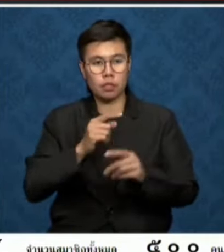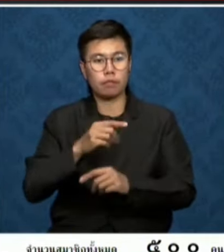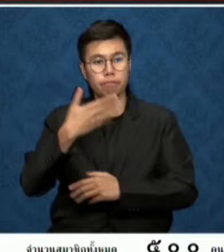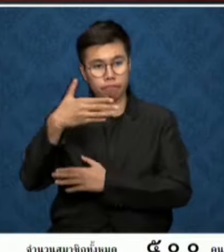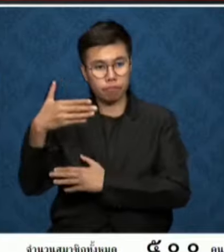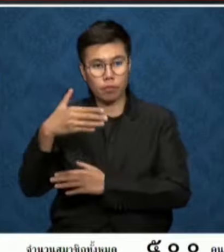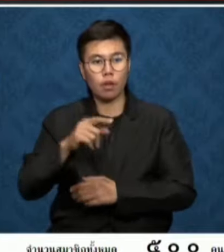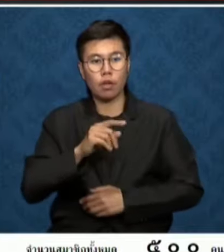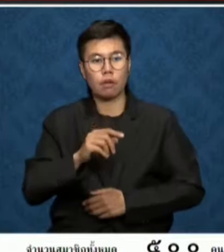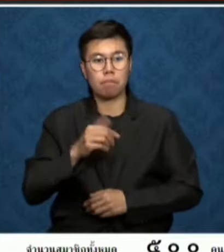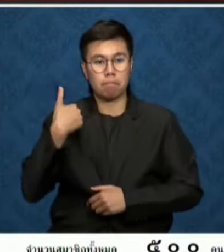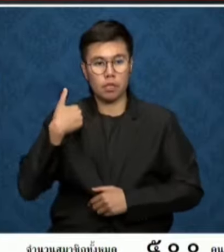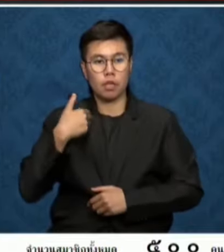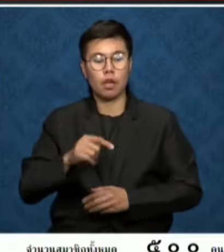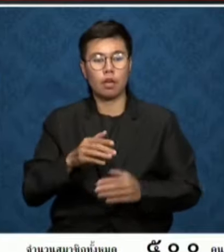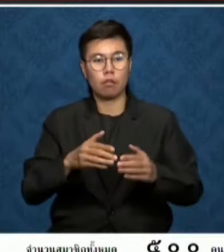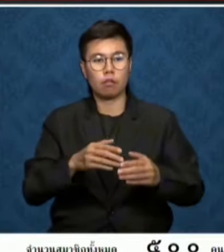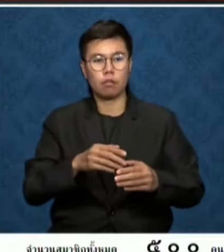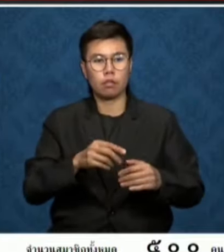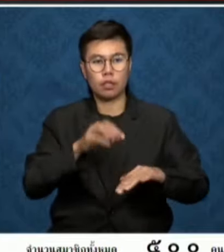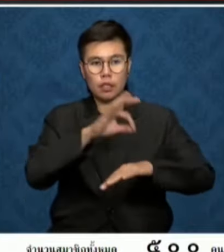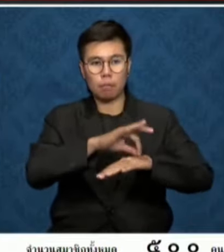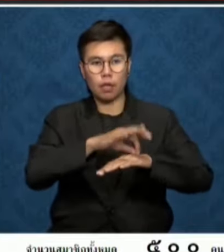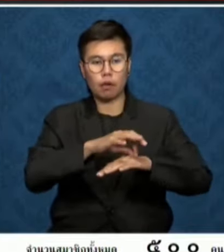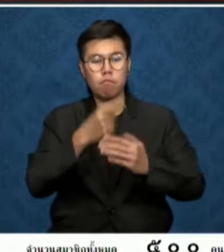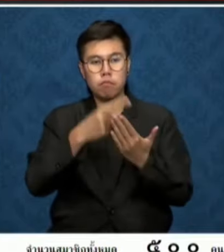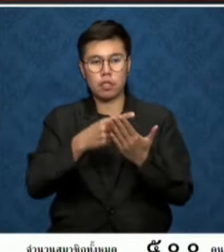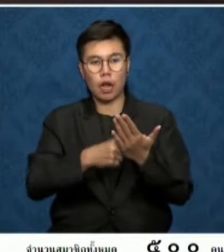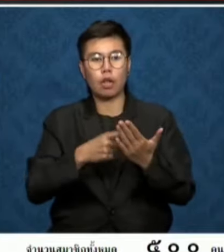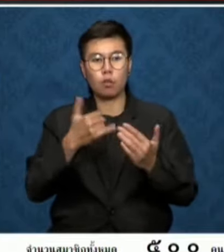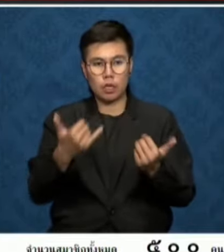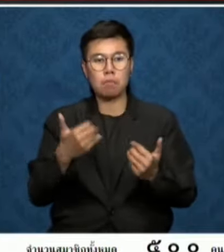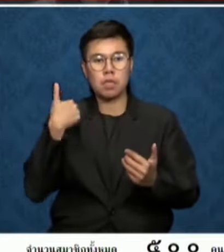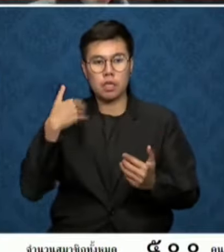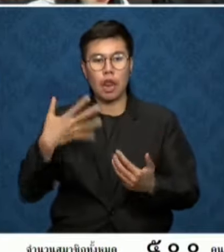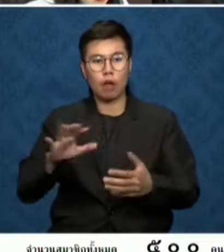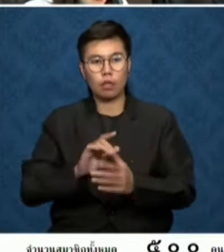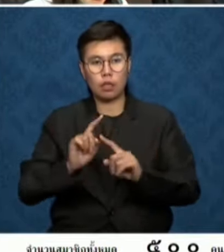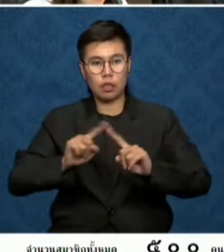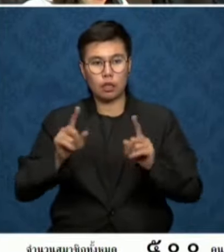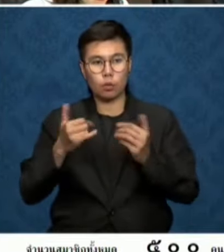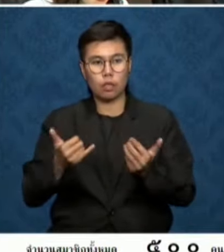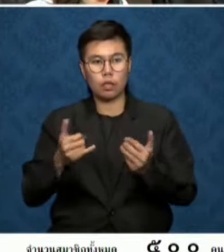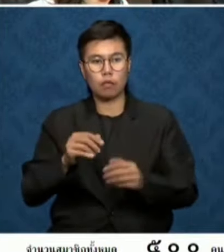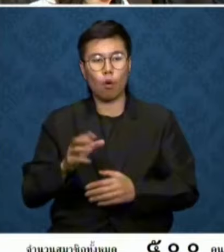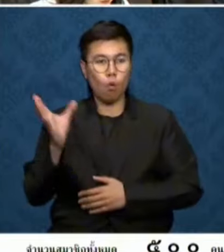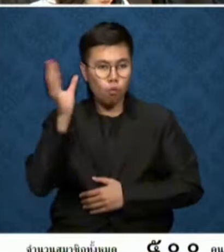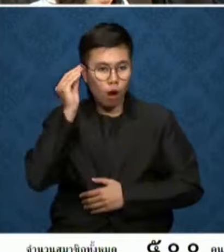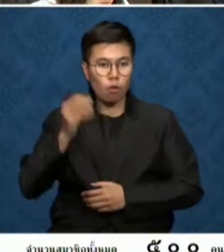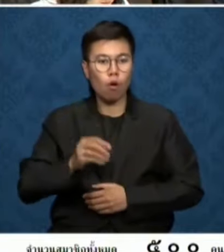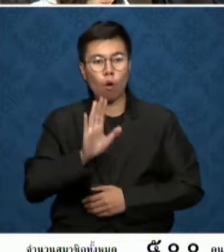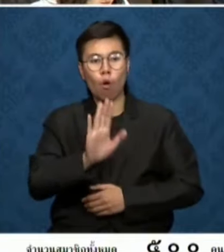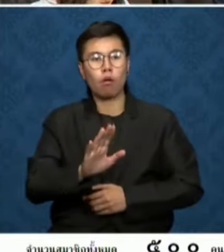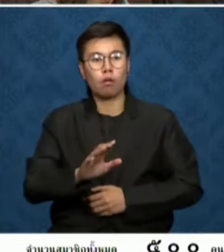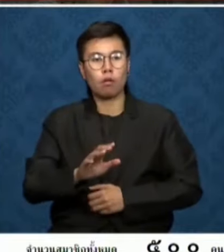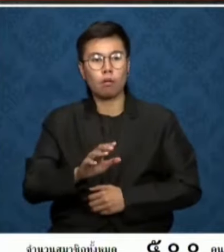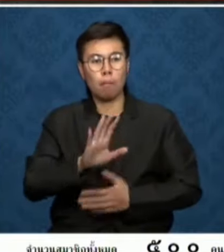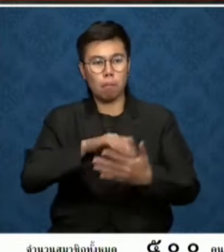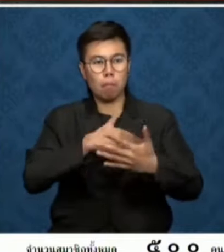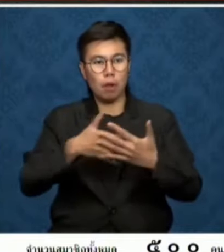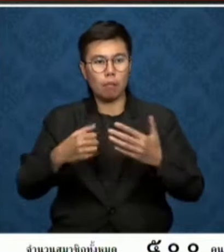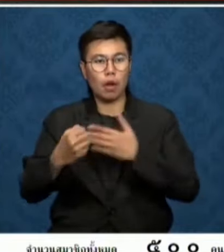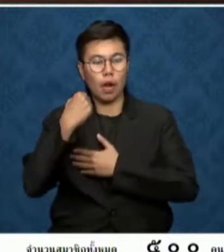อกว่าจะจัดตั้งที่ปรึกษาแล้วในขณะที่ณวันนี้ยังไม่ได้มีการทำรับฟังความคิดเห็นของแผนพ